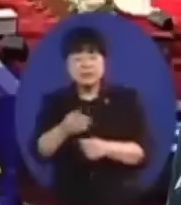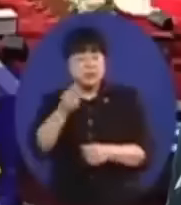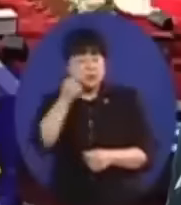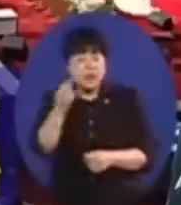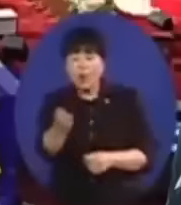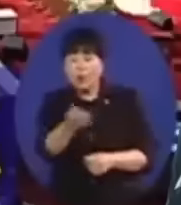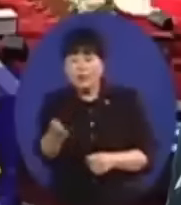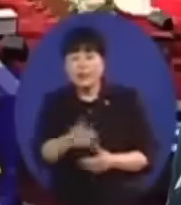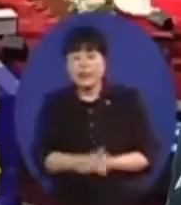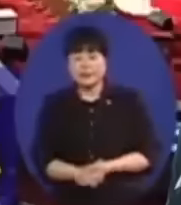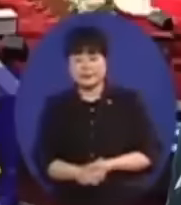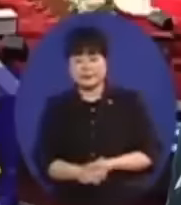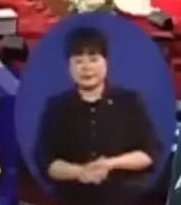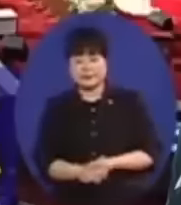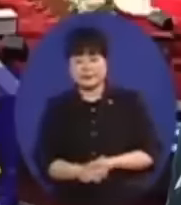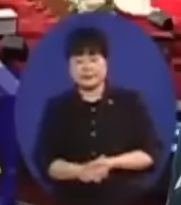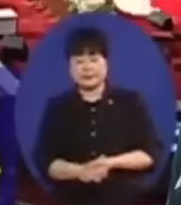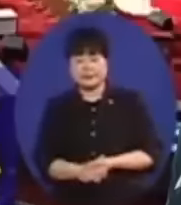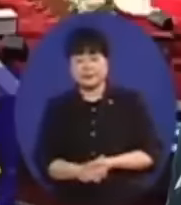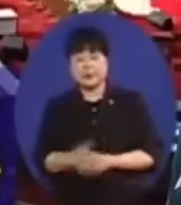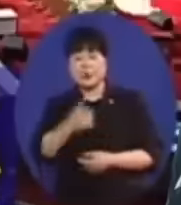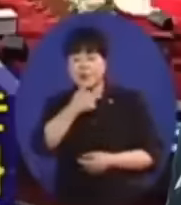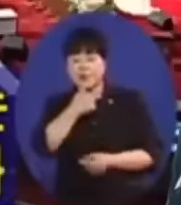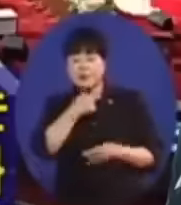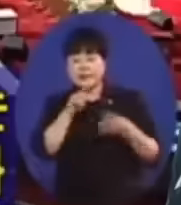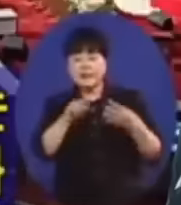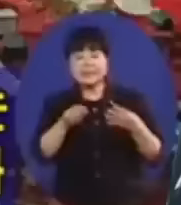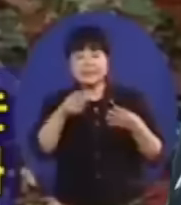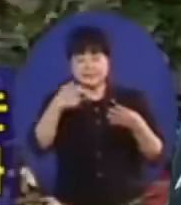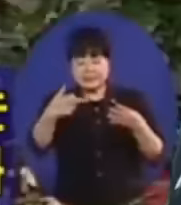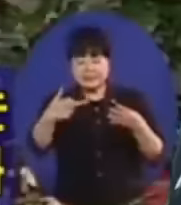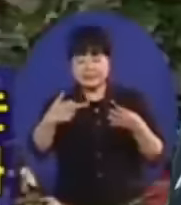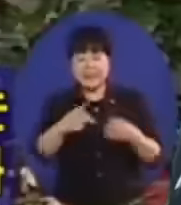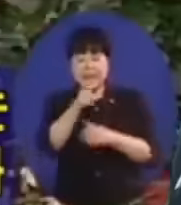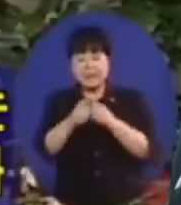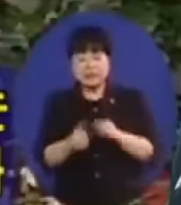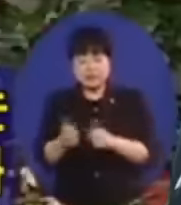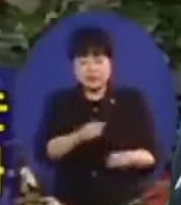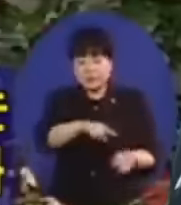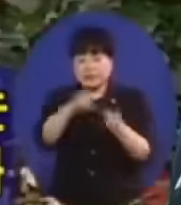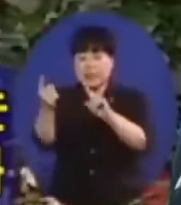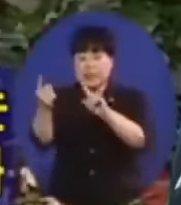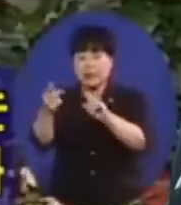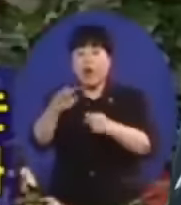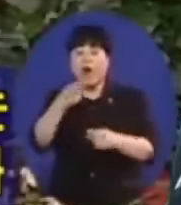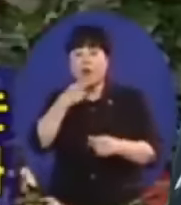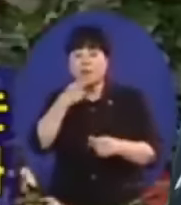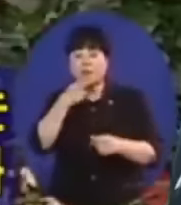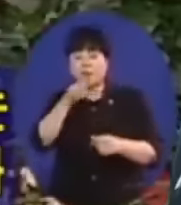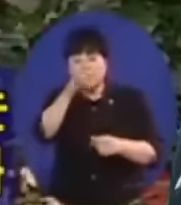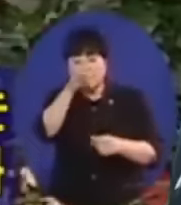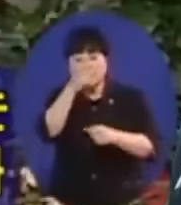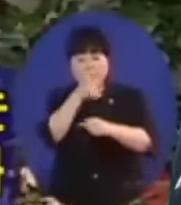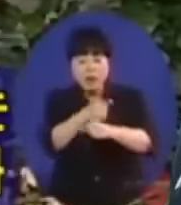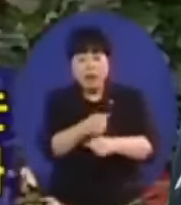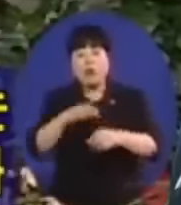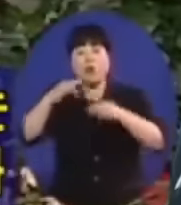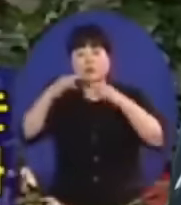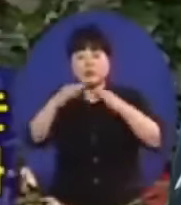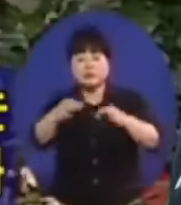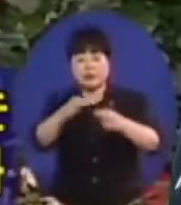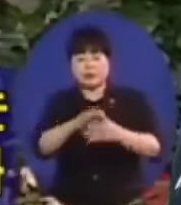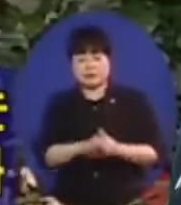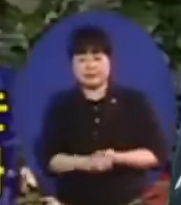하지 못할 일이 없느니라. 로마서 4장 11절에 하나님은 죽은 자를 살리시며 없는 것을 있는 것으로